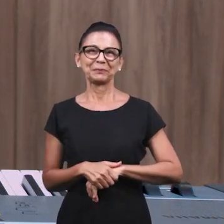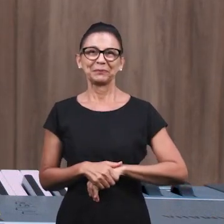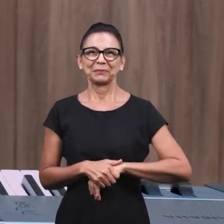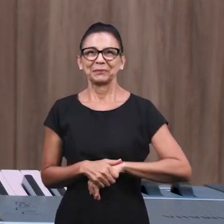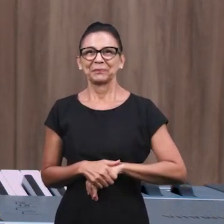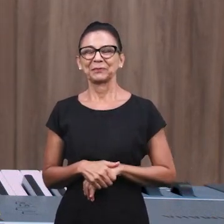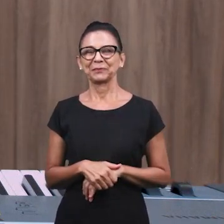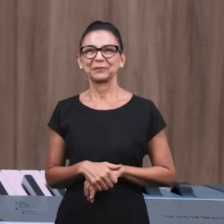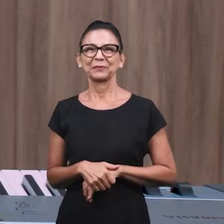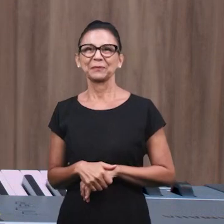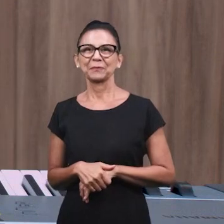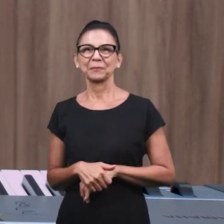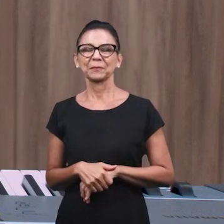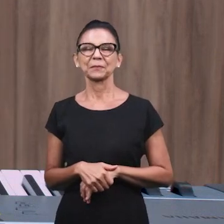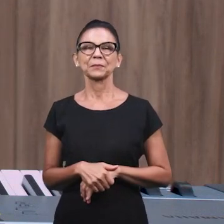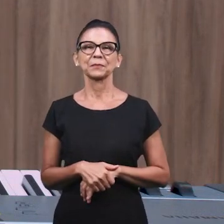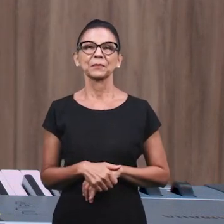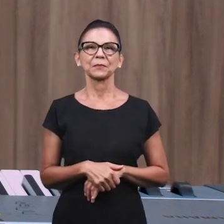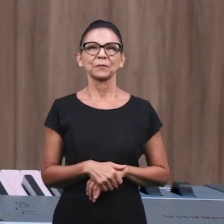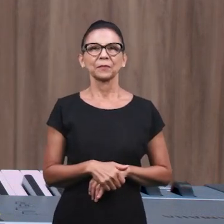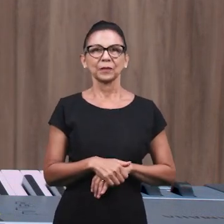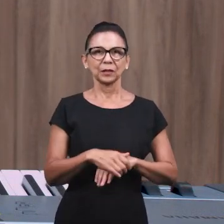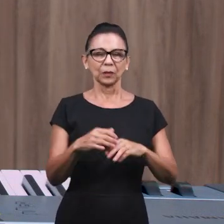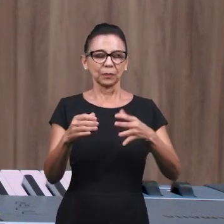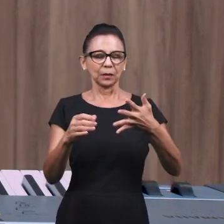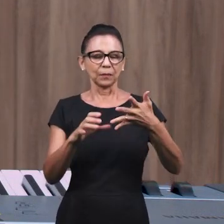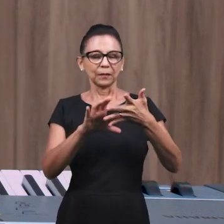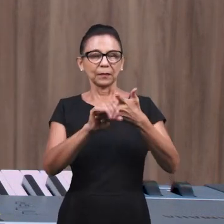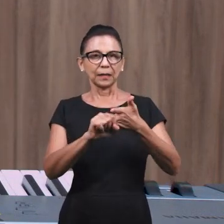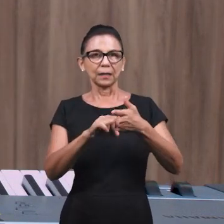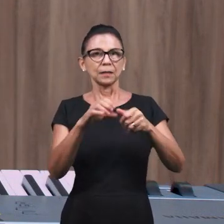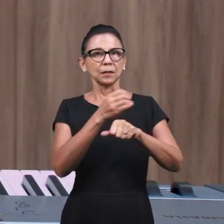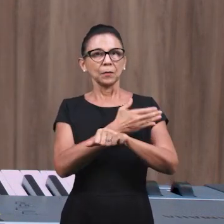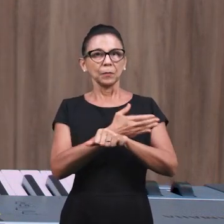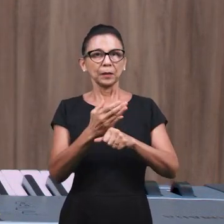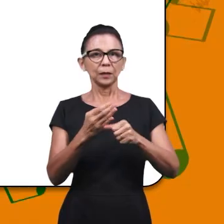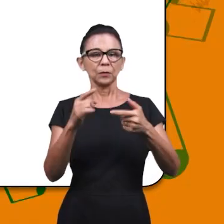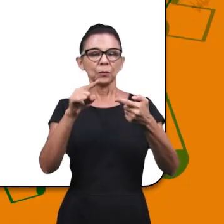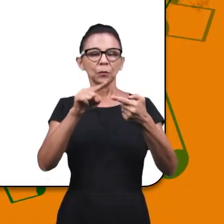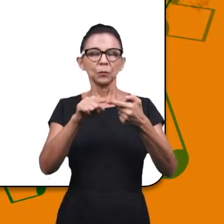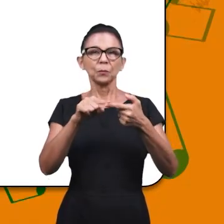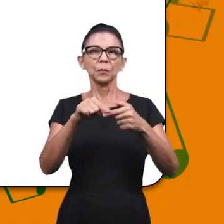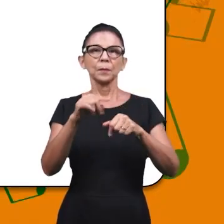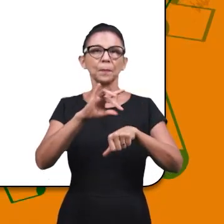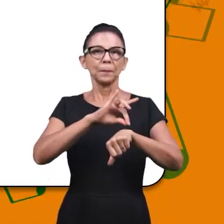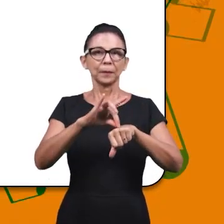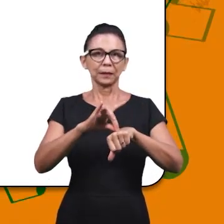correspondent aux touches blanches et une à touche noire. Nous allons nous entraîner au clavier, nous allons voir.